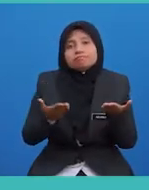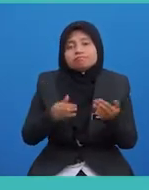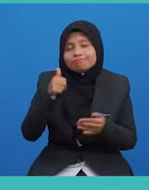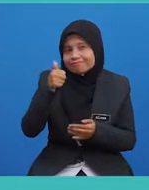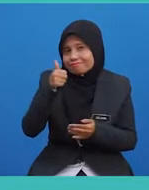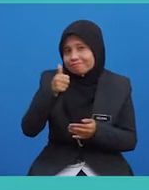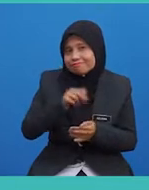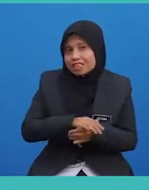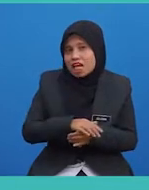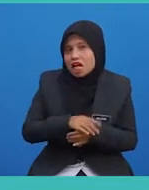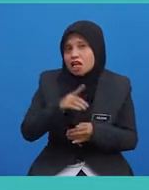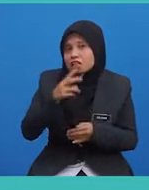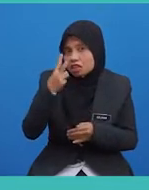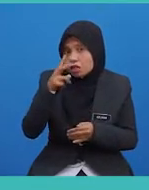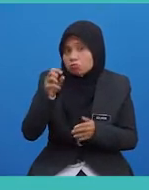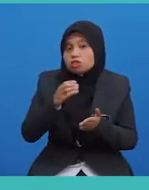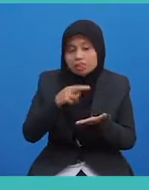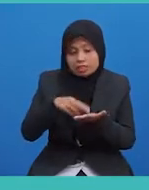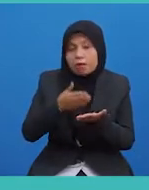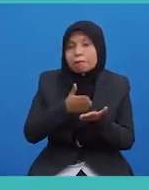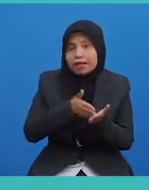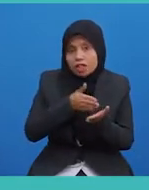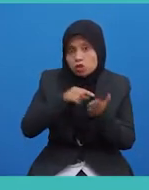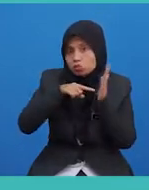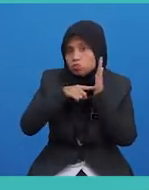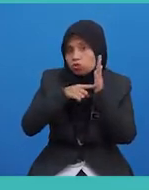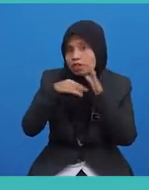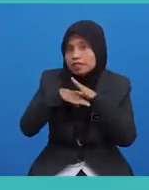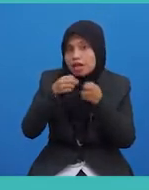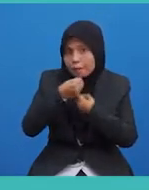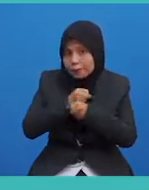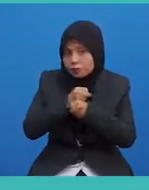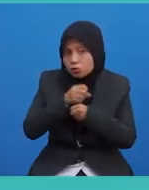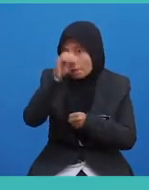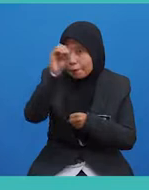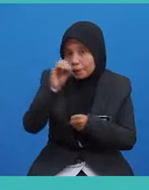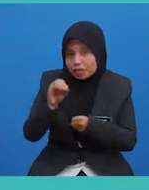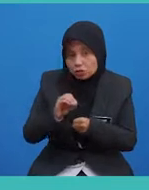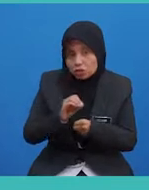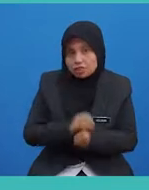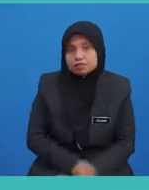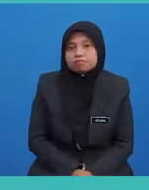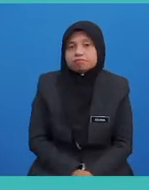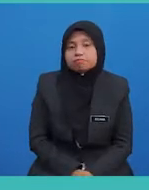Bagus ya. Data di dalam carta pie ditunjukkan dalam bentuk peratus.